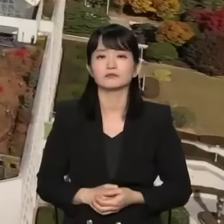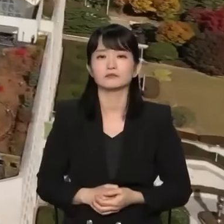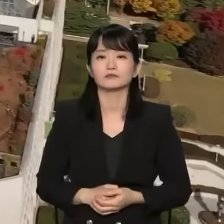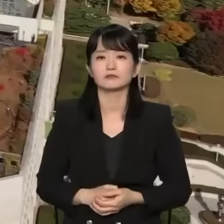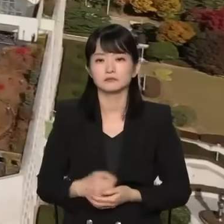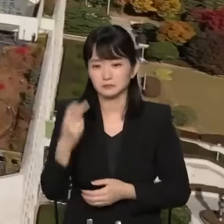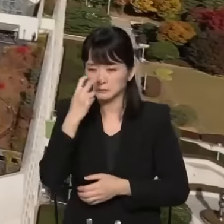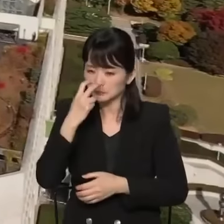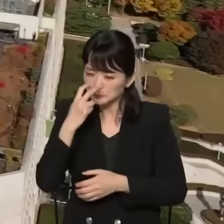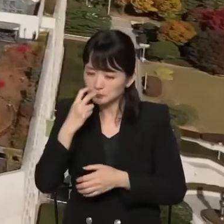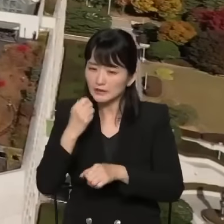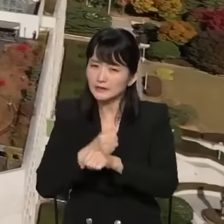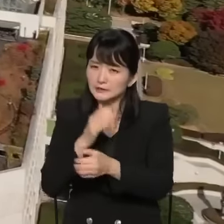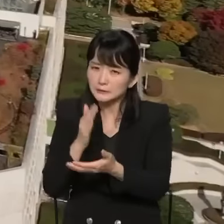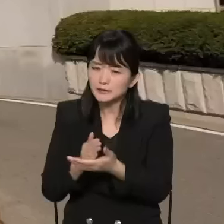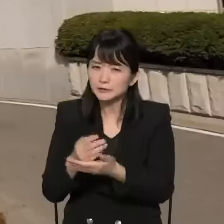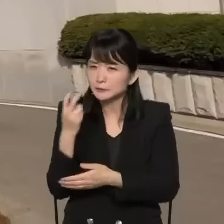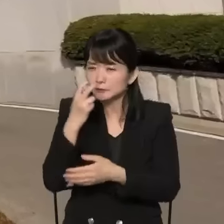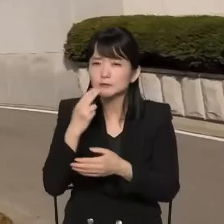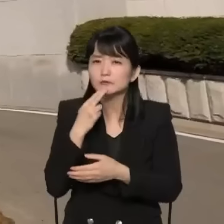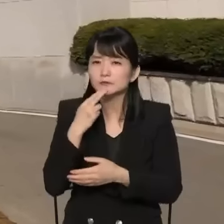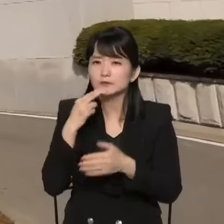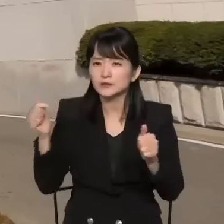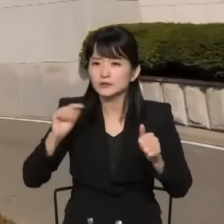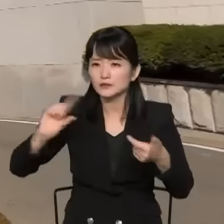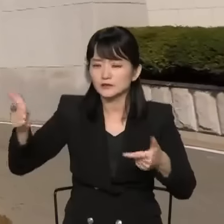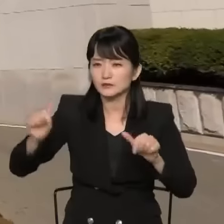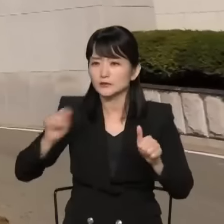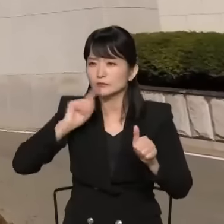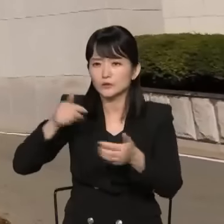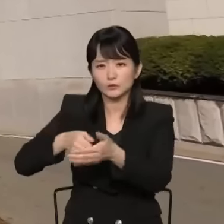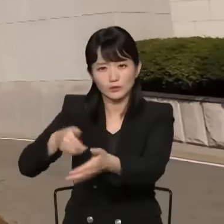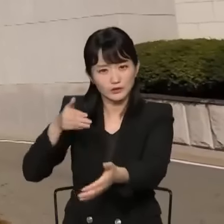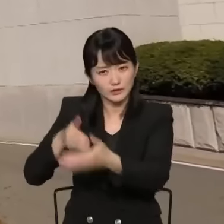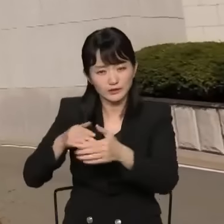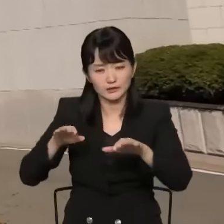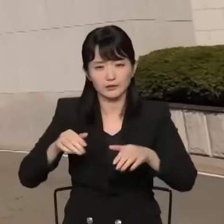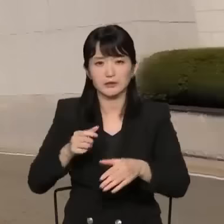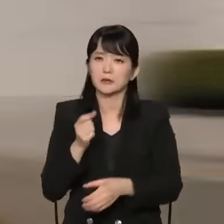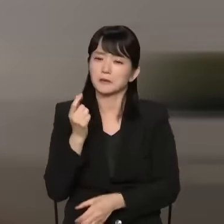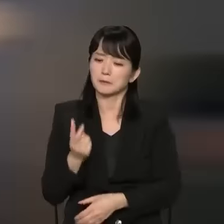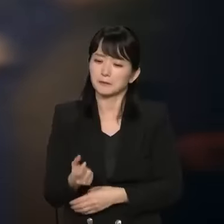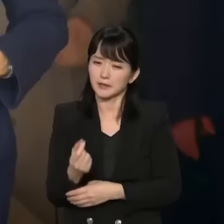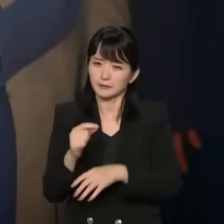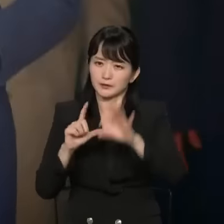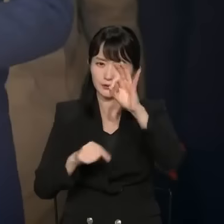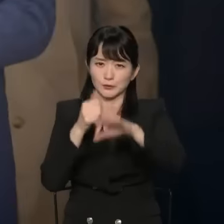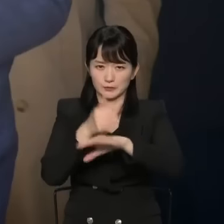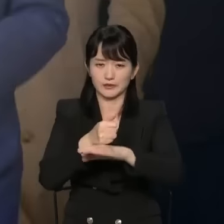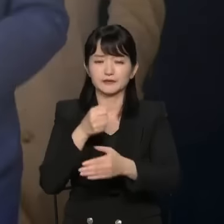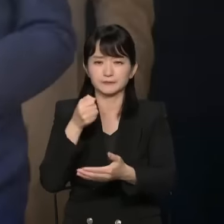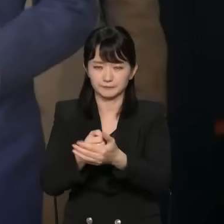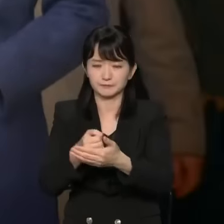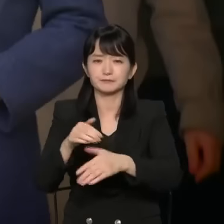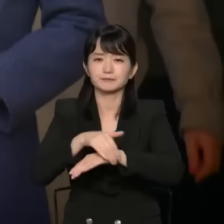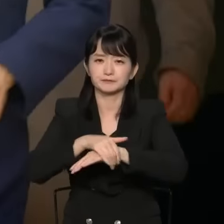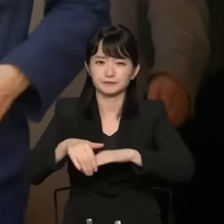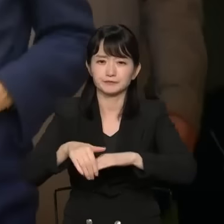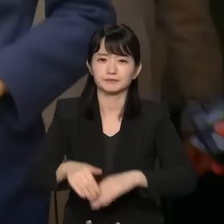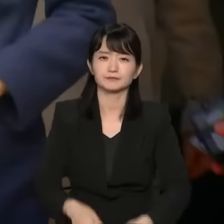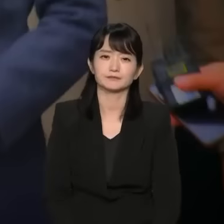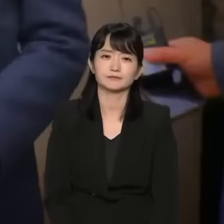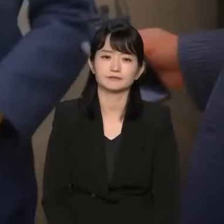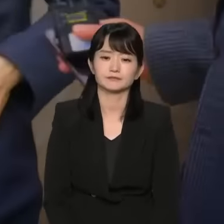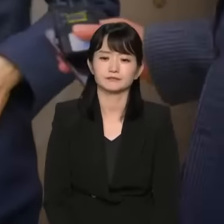심리를 계속할지 심리 없이 상고를 기각할지 이르면 이달 말 결정할 예정입니다. JTBC